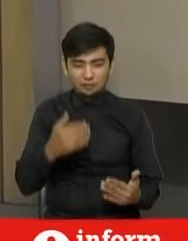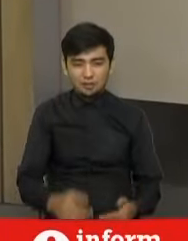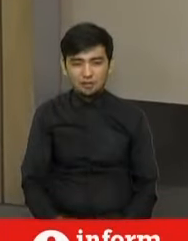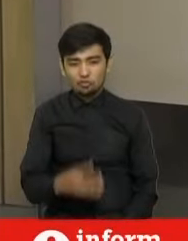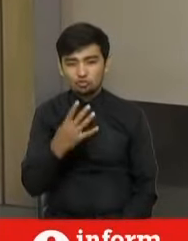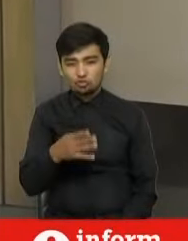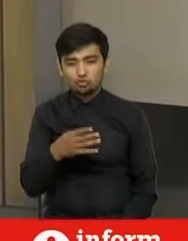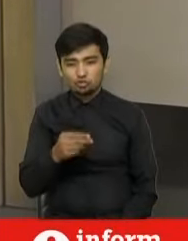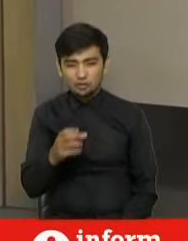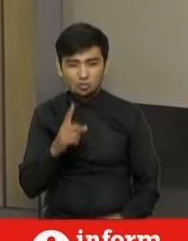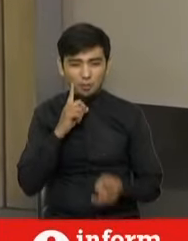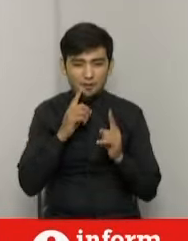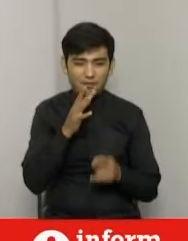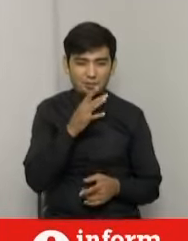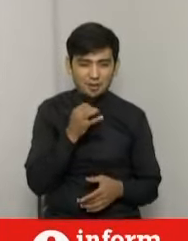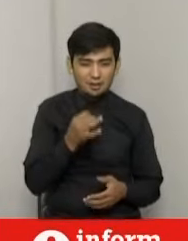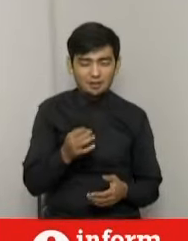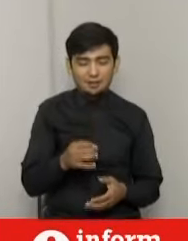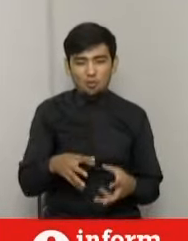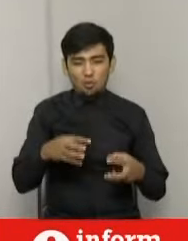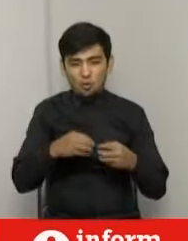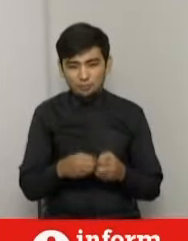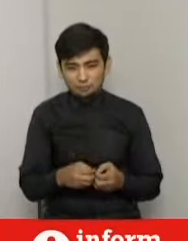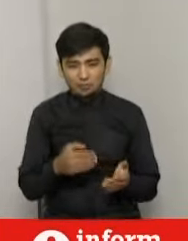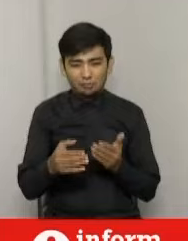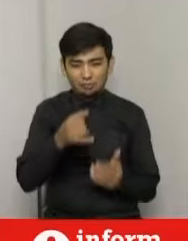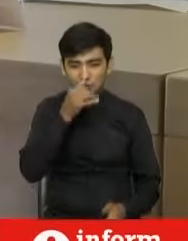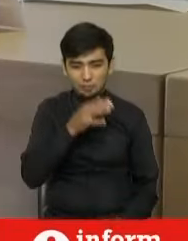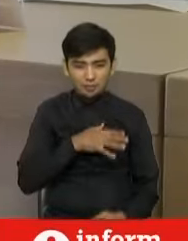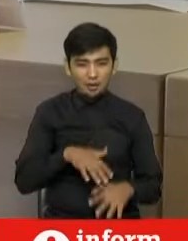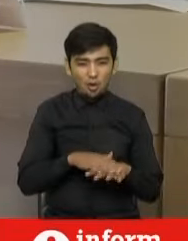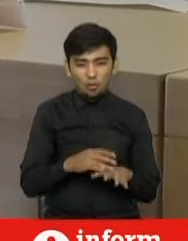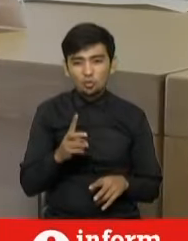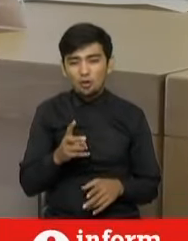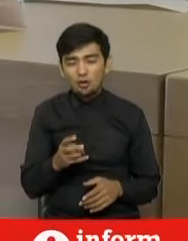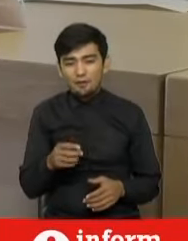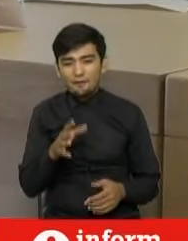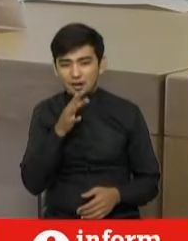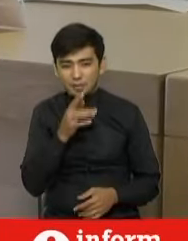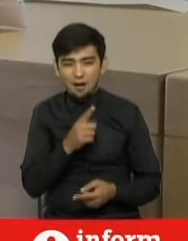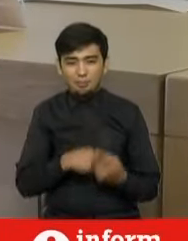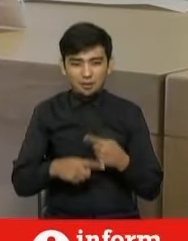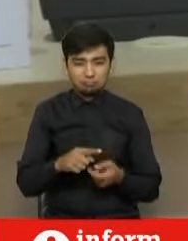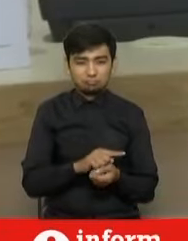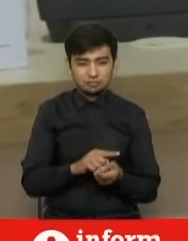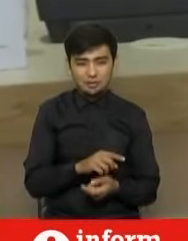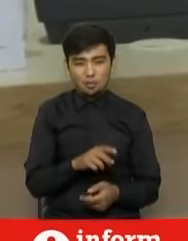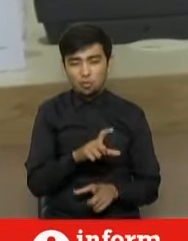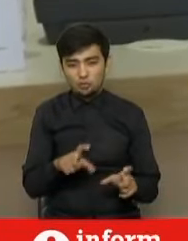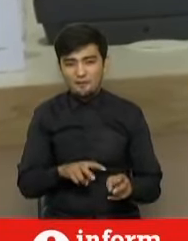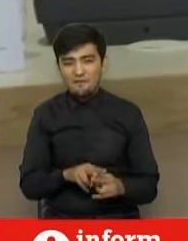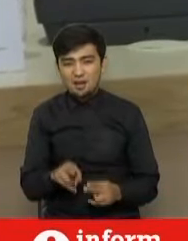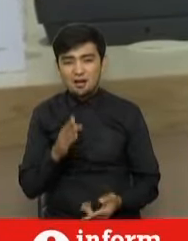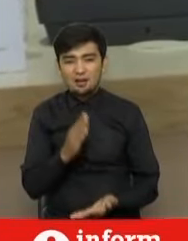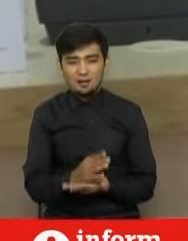сағатқа созылған жиын барысында тараптар ортақ ғымыраға келе алмады. Өйткені қоғам белсенділері уақыт белдеуінің өзгеруі балаларға зиянын тигізіп